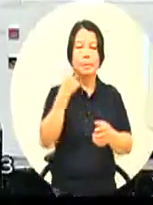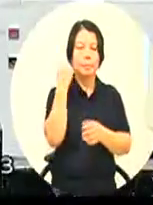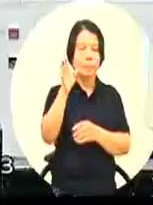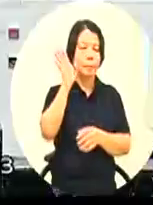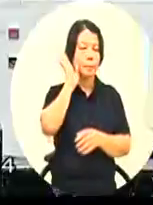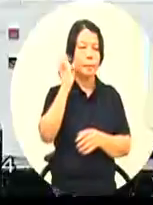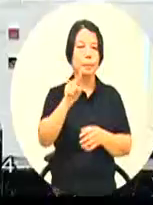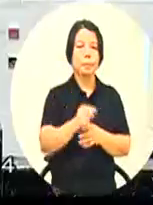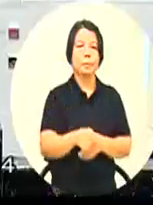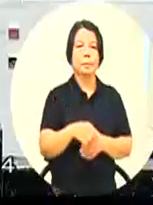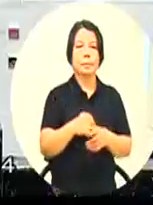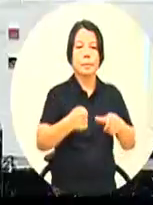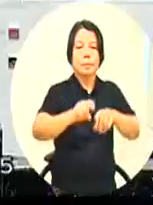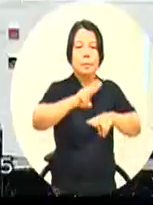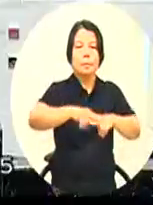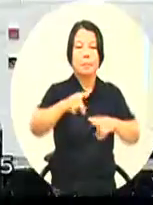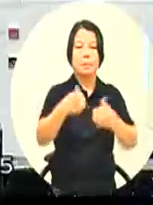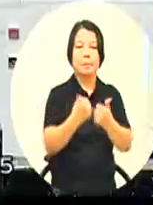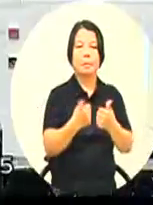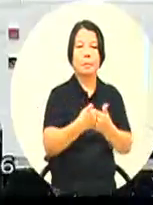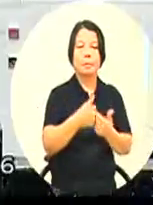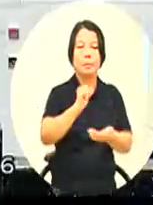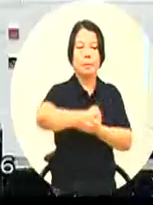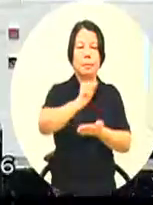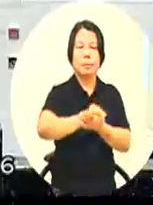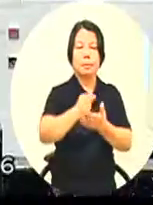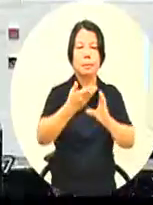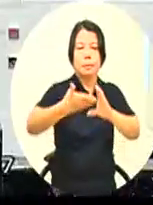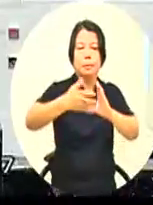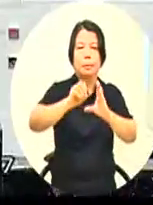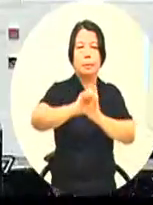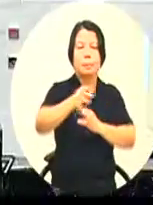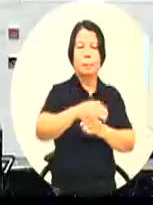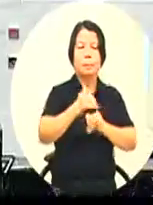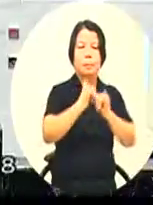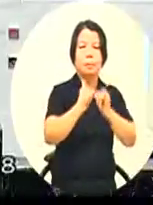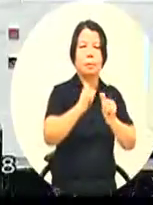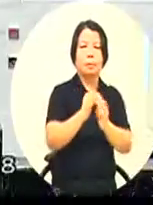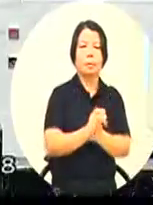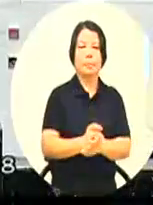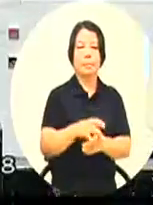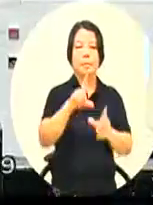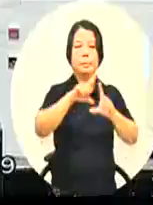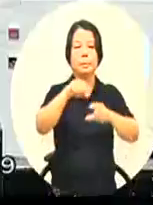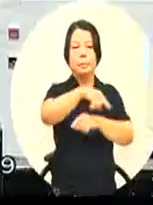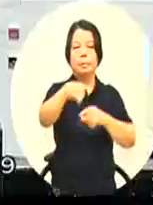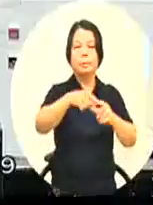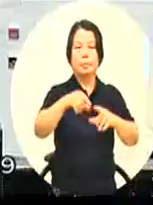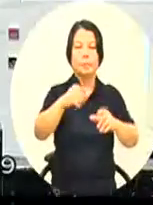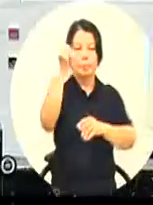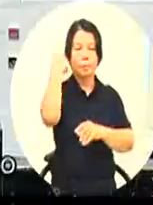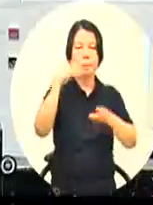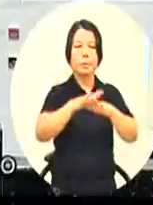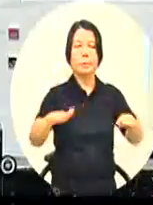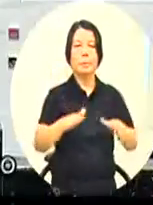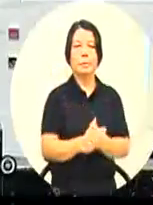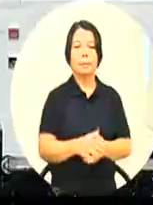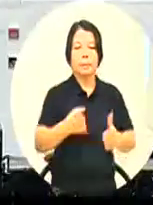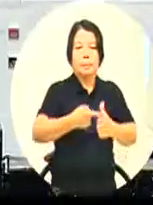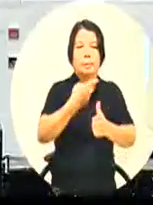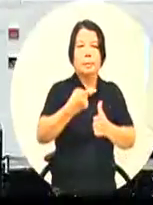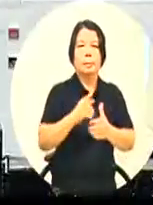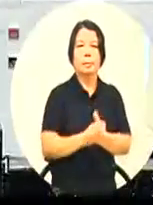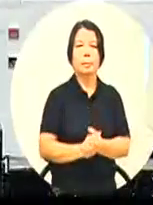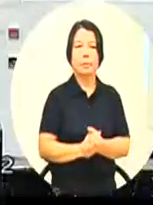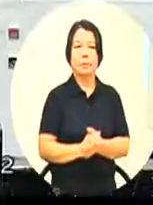道，然后以及议会的媒体直播前面所有市民朋友，大家早安。首先呢，这边都要第